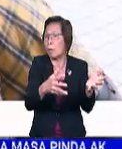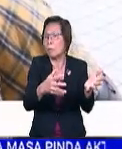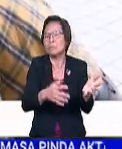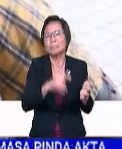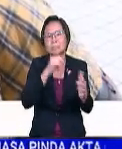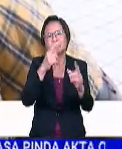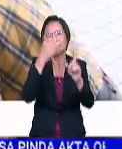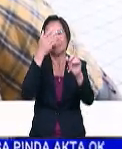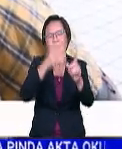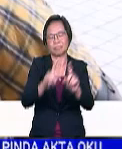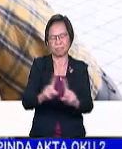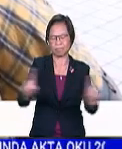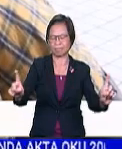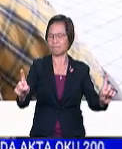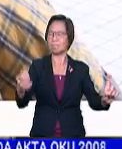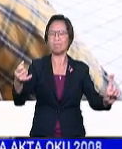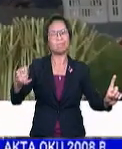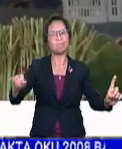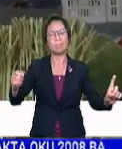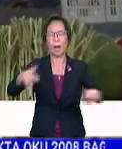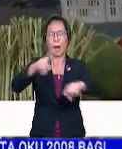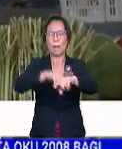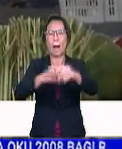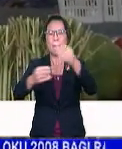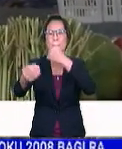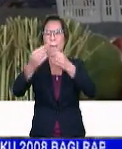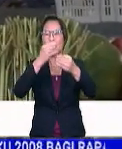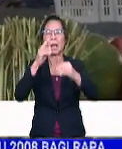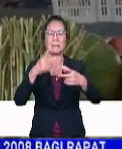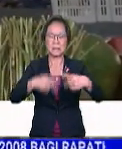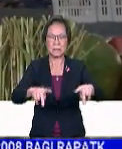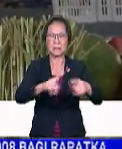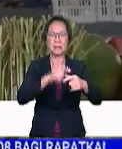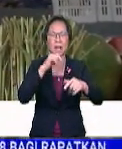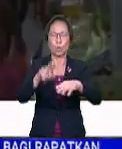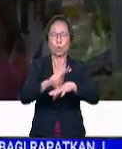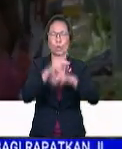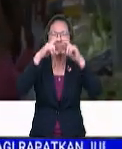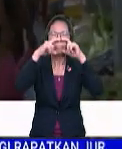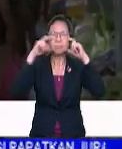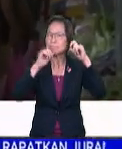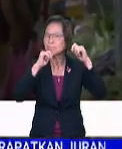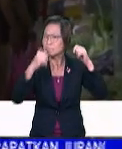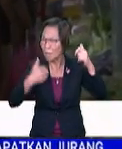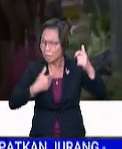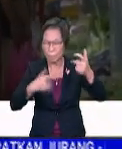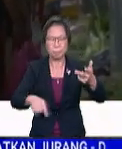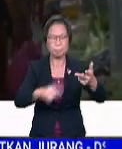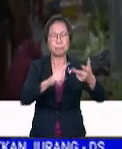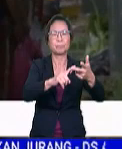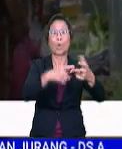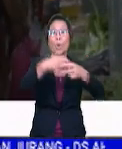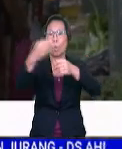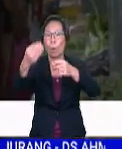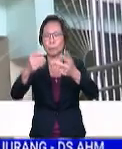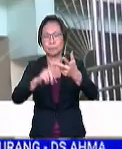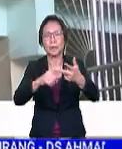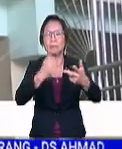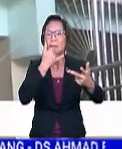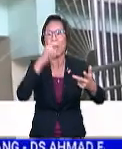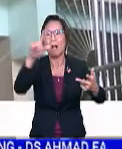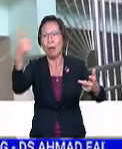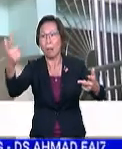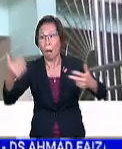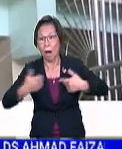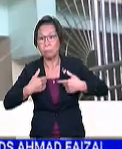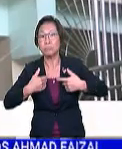gagal memastikan jarak fizikal semasa makan di kedai makan, tidak menggunakan pelitup separuh muka di tempat awam. Kesalahan lain